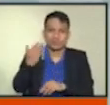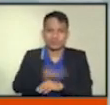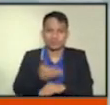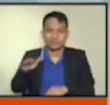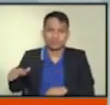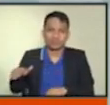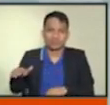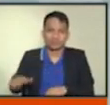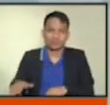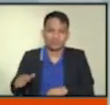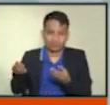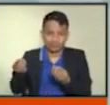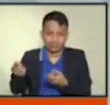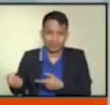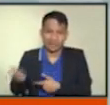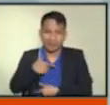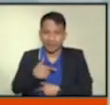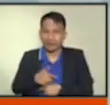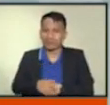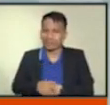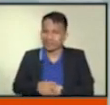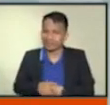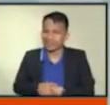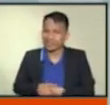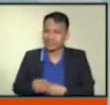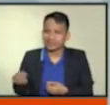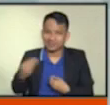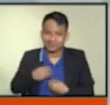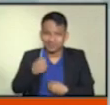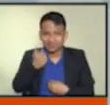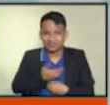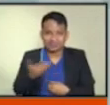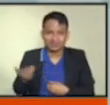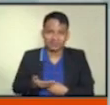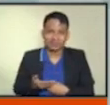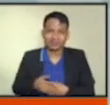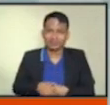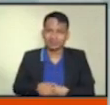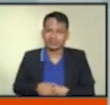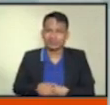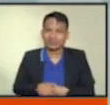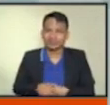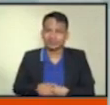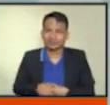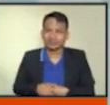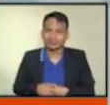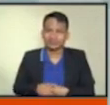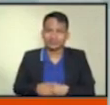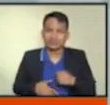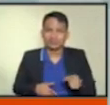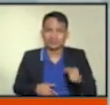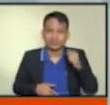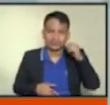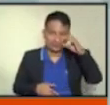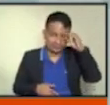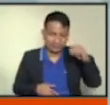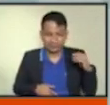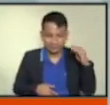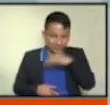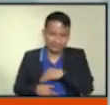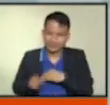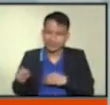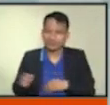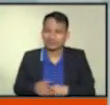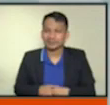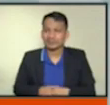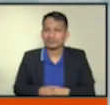yung maliit na nagsabi, na pinuntahan mo sa bahay, binigyan mo ba siya ng kakanin? Huwag ka na sinungaling. Sinungaling ka talaga. Yung baka